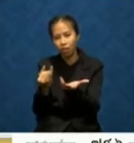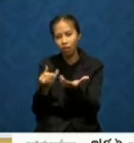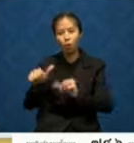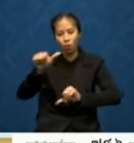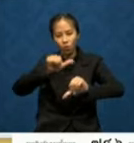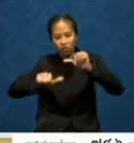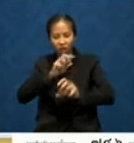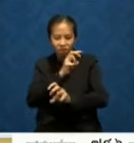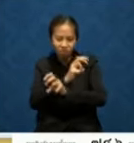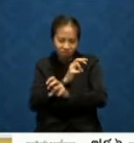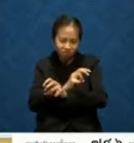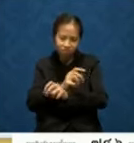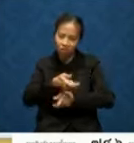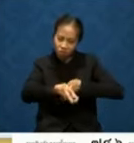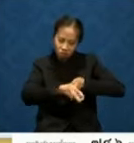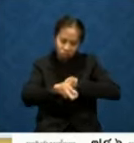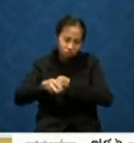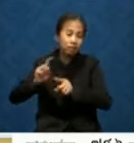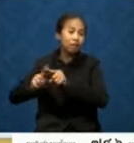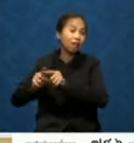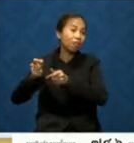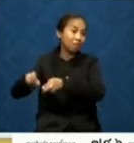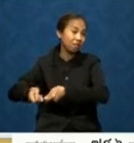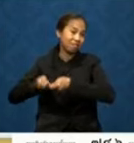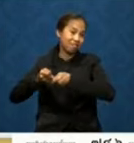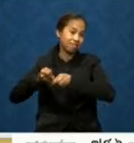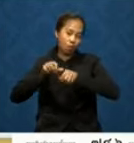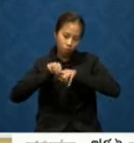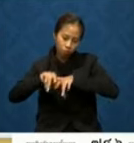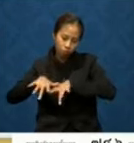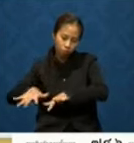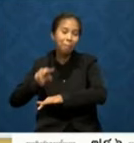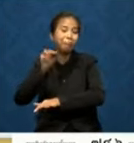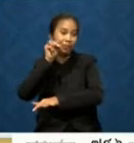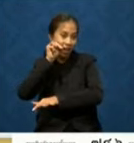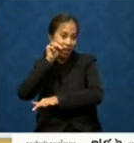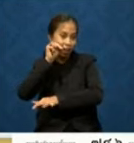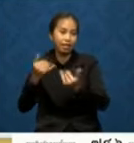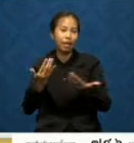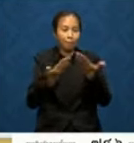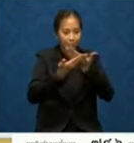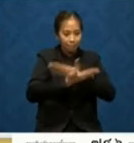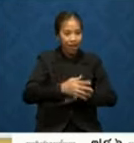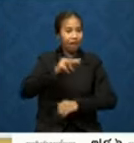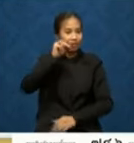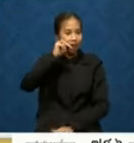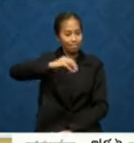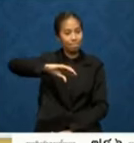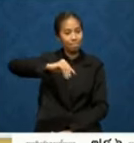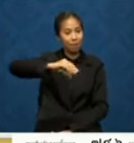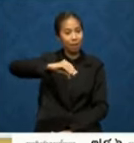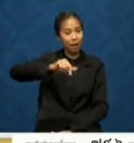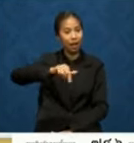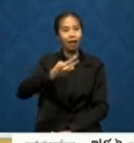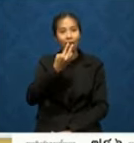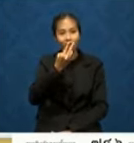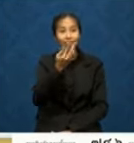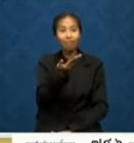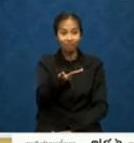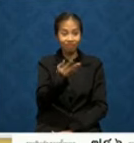เปื้อนด้วยเกษตรเคมีเราก็หันมาใช้น้ำระบบประปาหมู่บ้านท่านประธานเห็นไหมครับระบบ